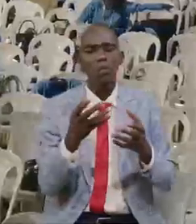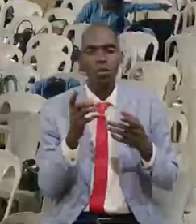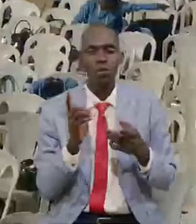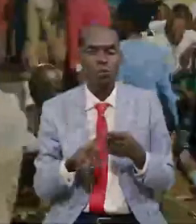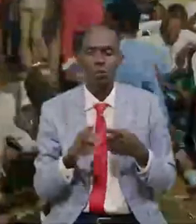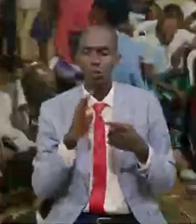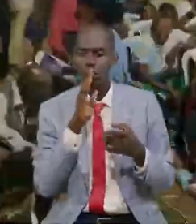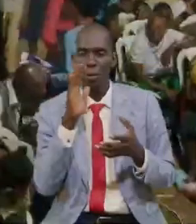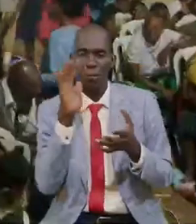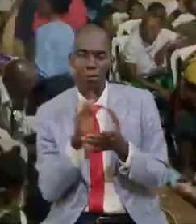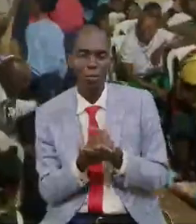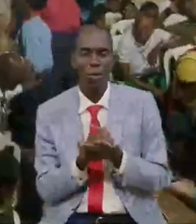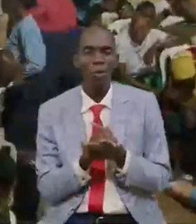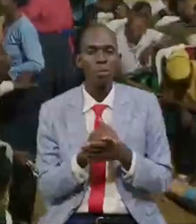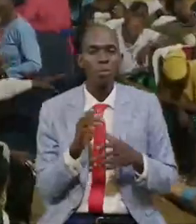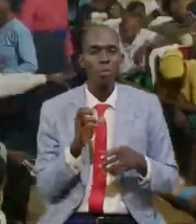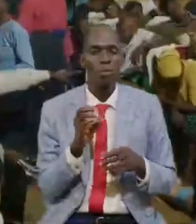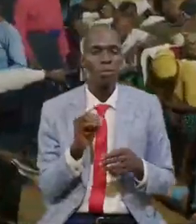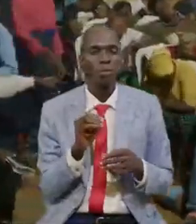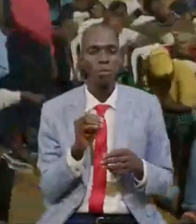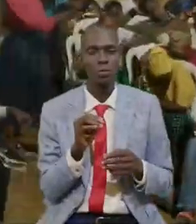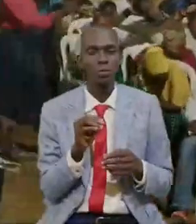vous marier à Christ maintenant, afin que